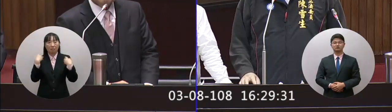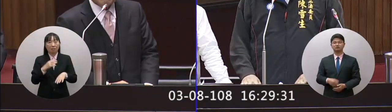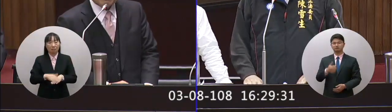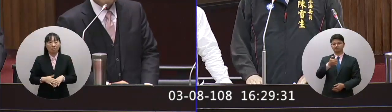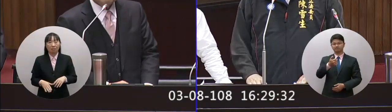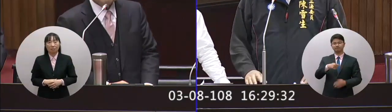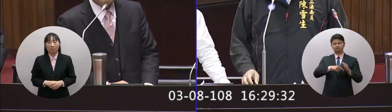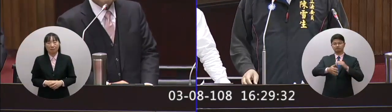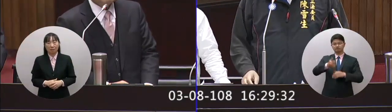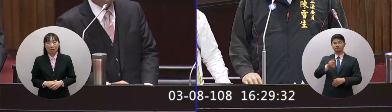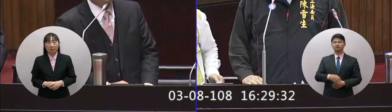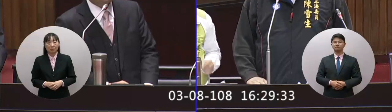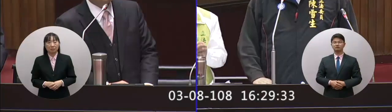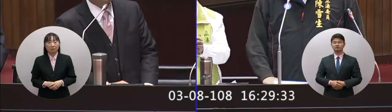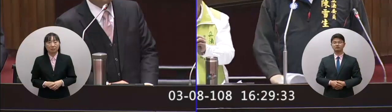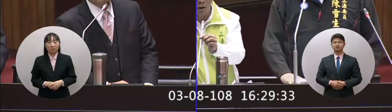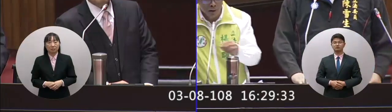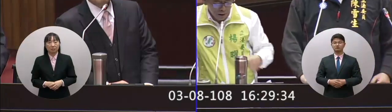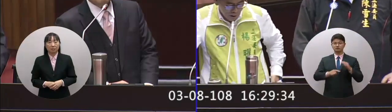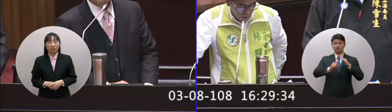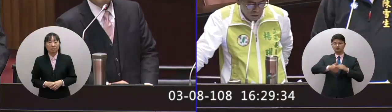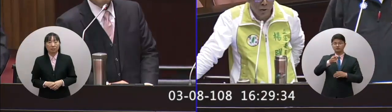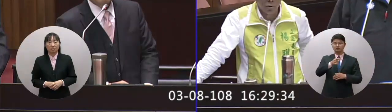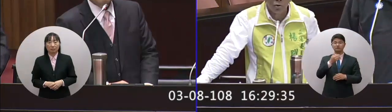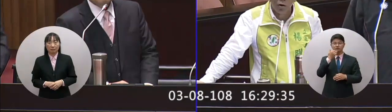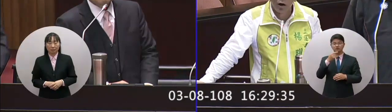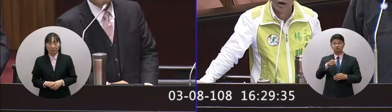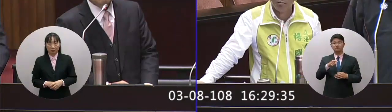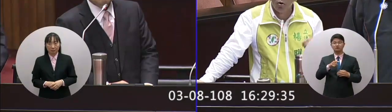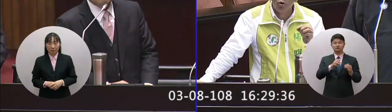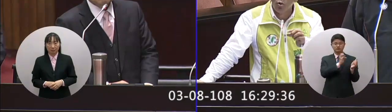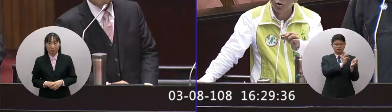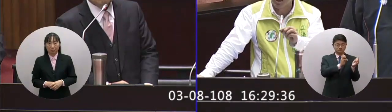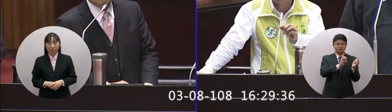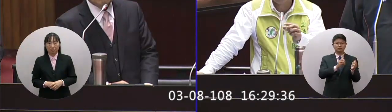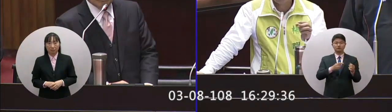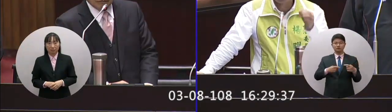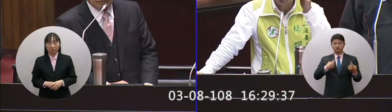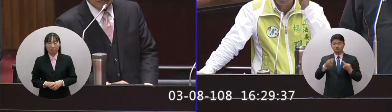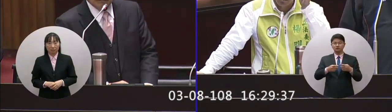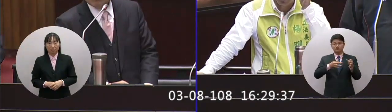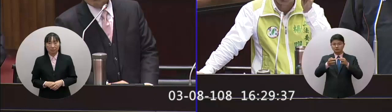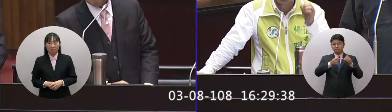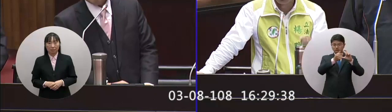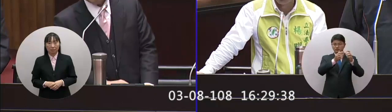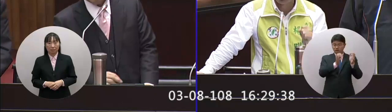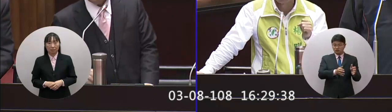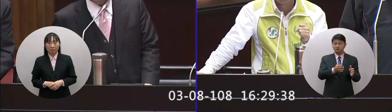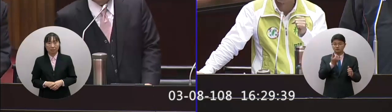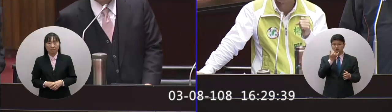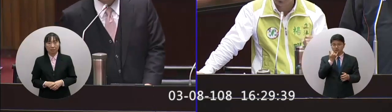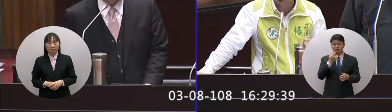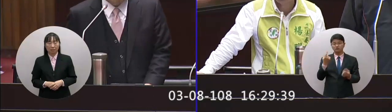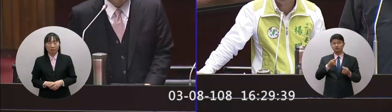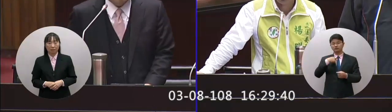对，谢谢院长。 对，像院长，假如说，离岛可以设自由贸易区的话，以澎湖目前水产加工的那么